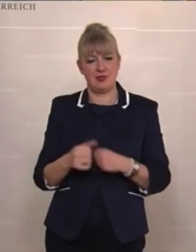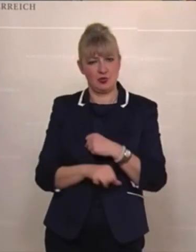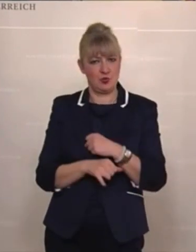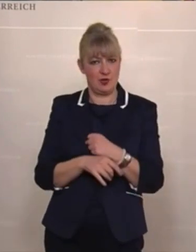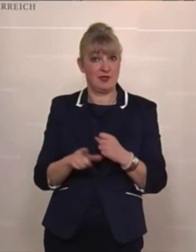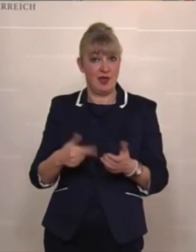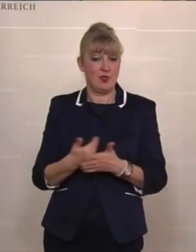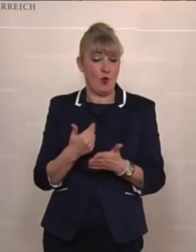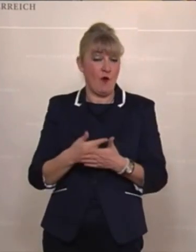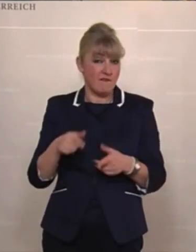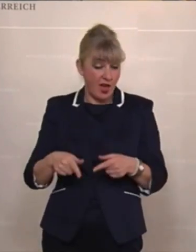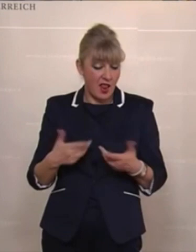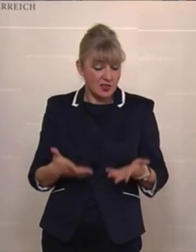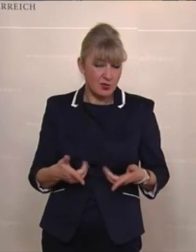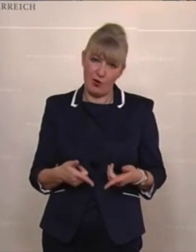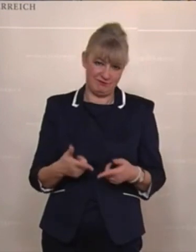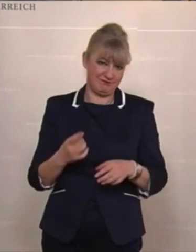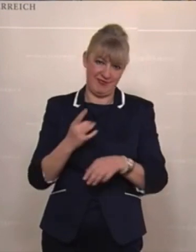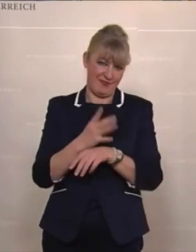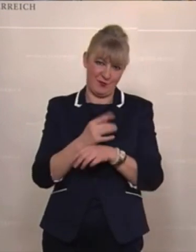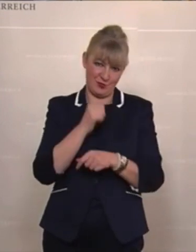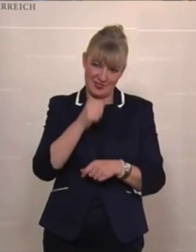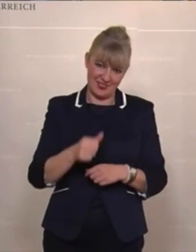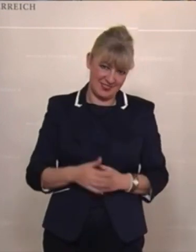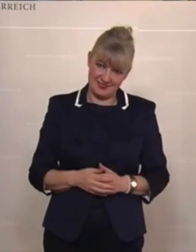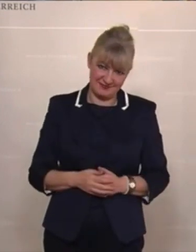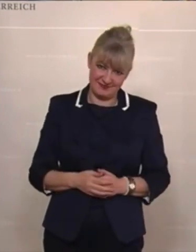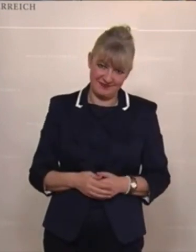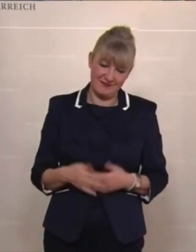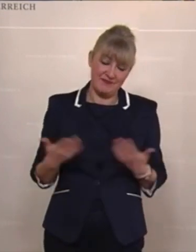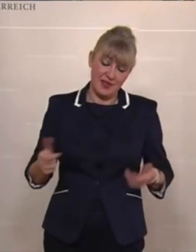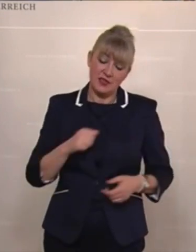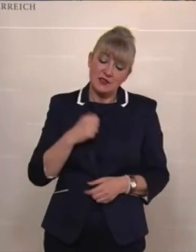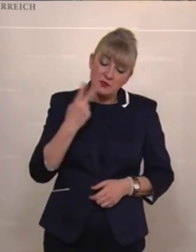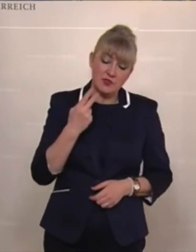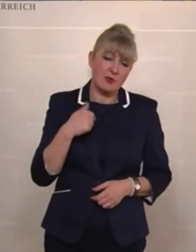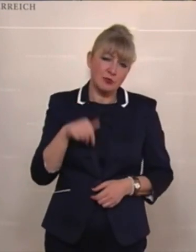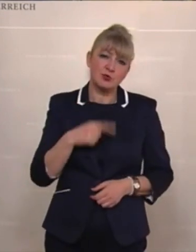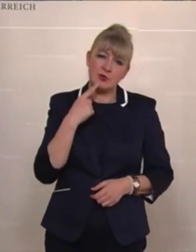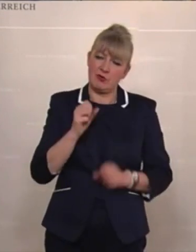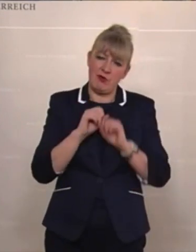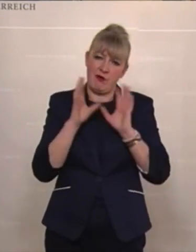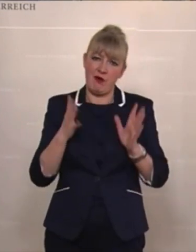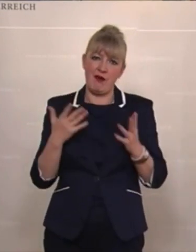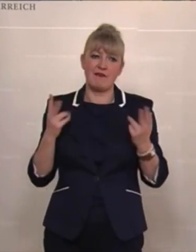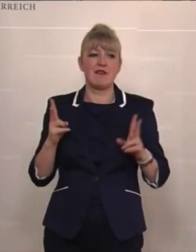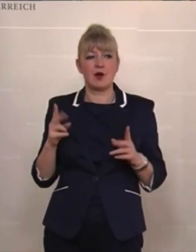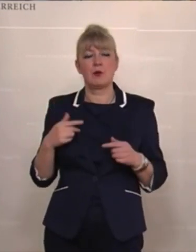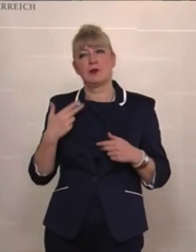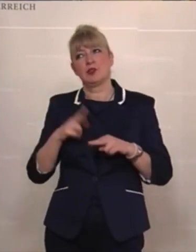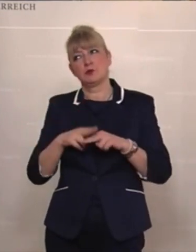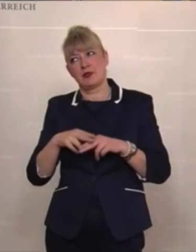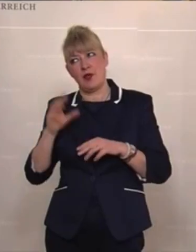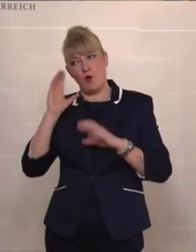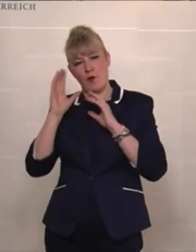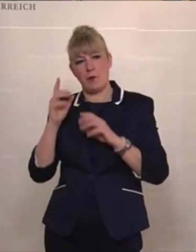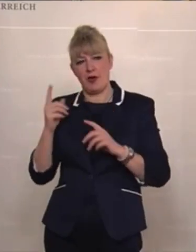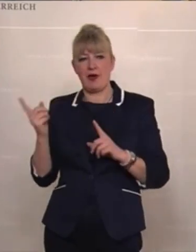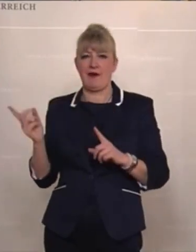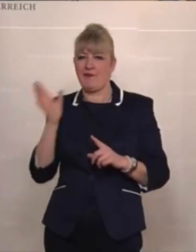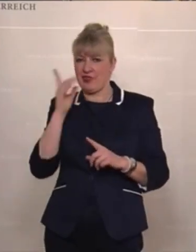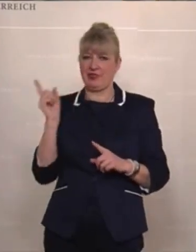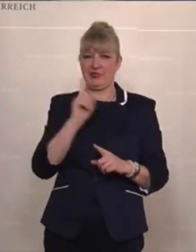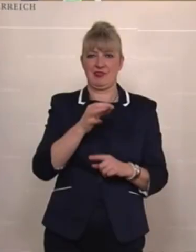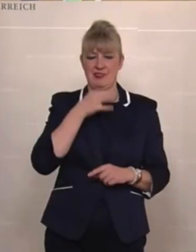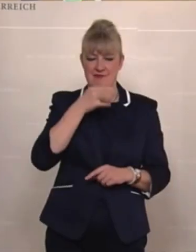dieser Novelle schaffen Sie das sicherlich nicht. Selbstverständlich, und das möchte ich klar ausdrücken, weil danach vermutlich die ÖVP jetzt gleich